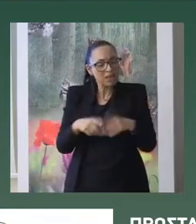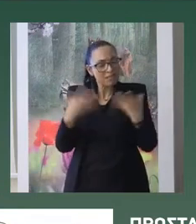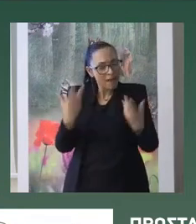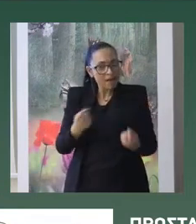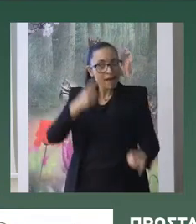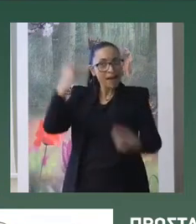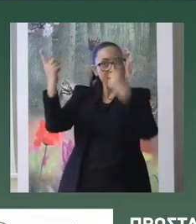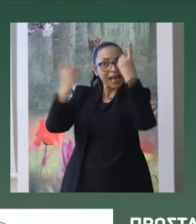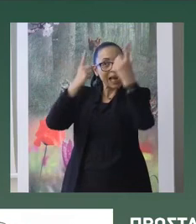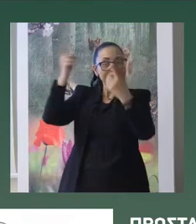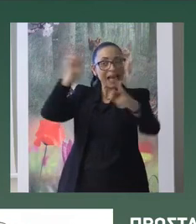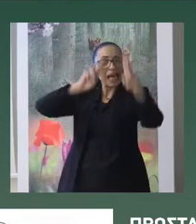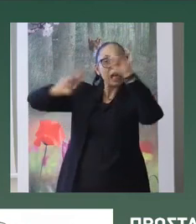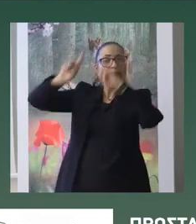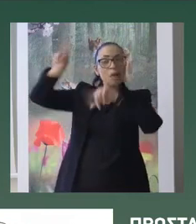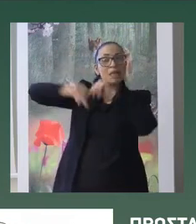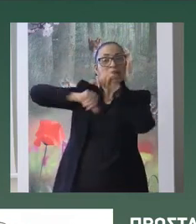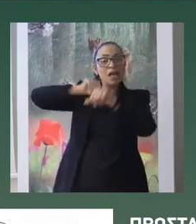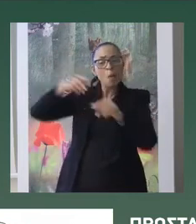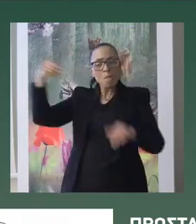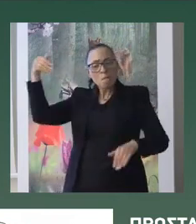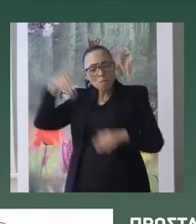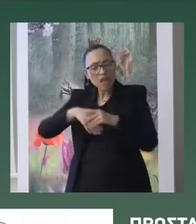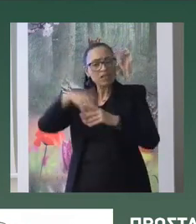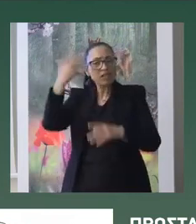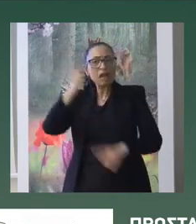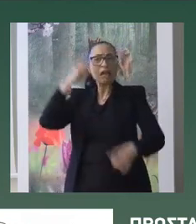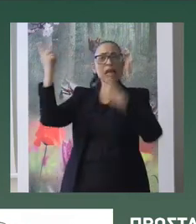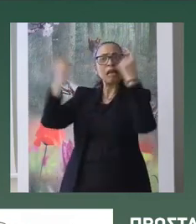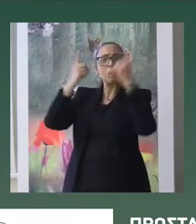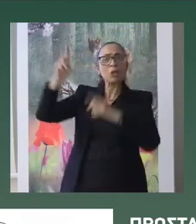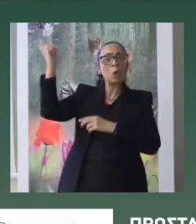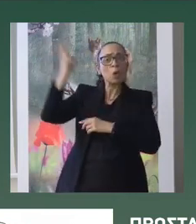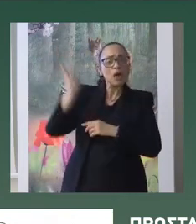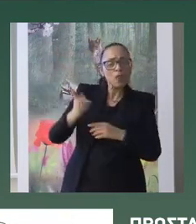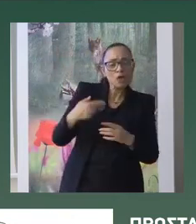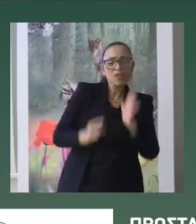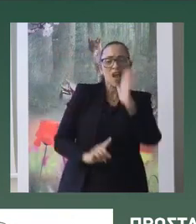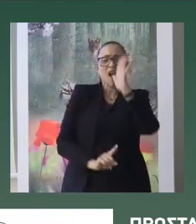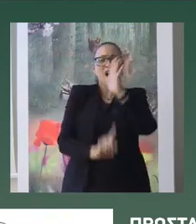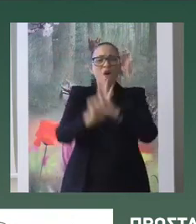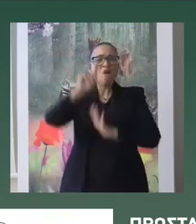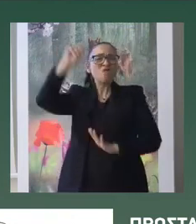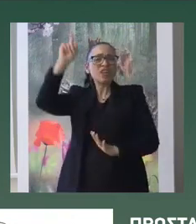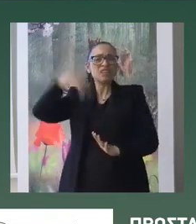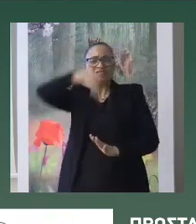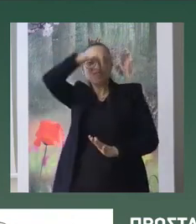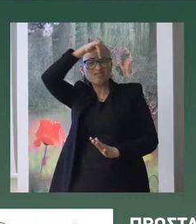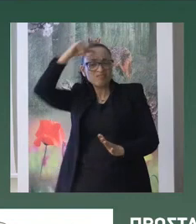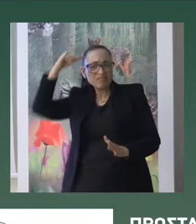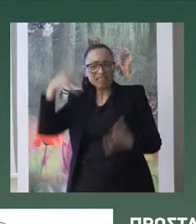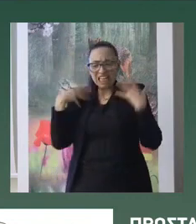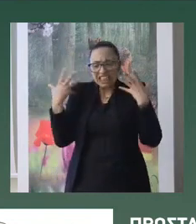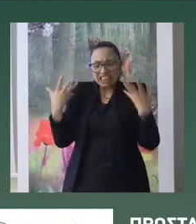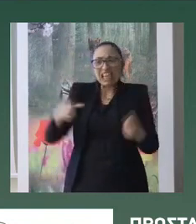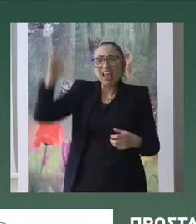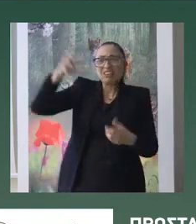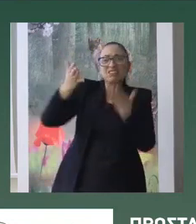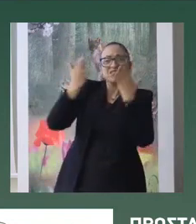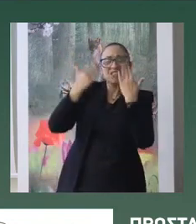και η κλιματική αλλαγή με όλους αυτούς τους κλιματικούς κινδύνους. Την αύξηση θερμοκρασίας, την αύξηση των καυσώνων, τις ξηρασίες, την αλλαγή